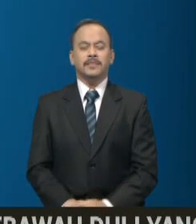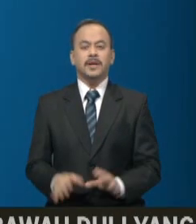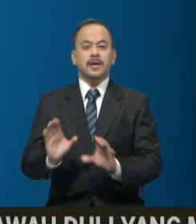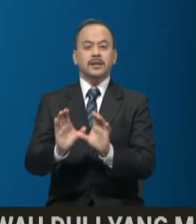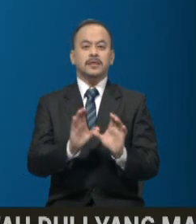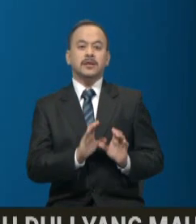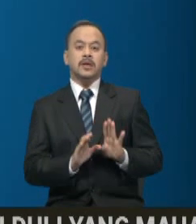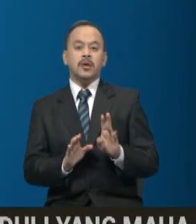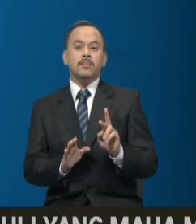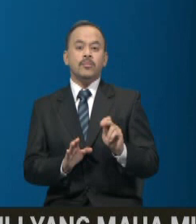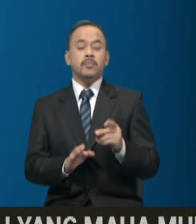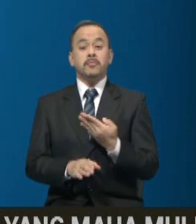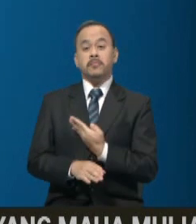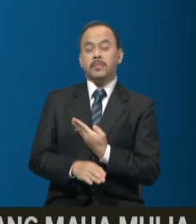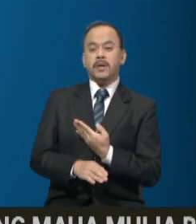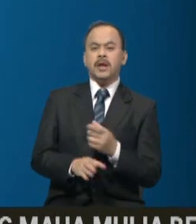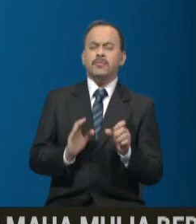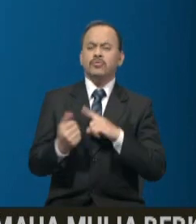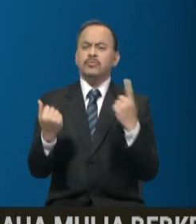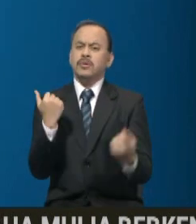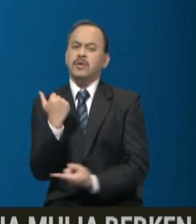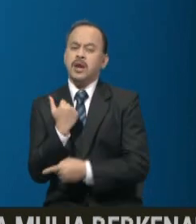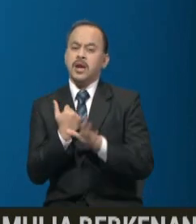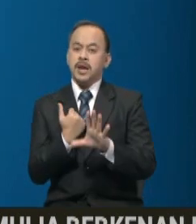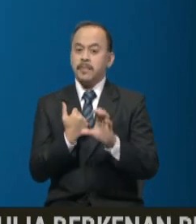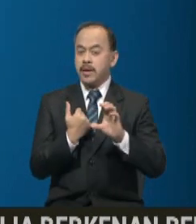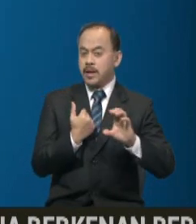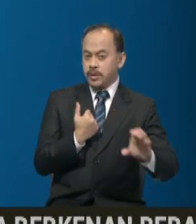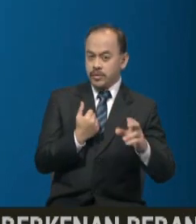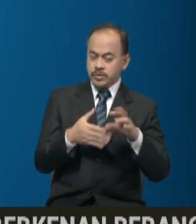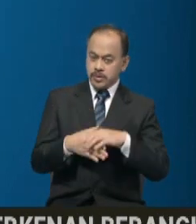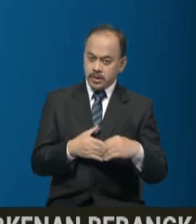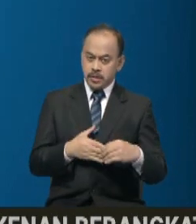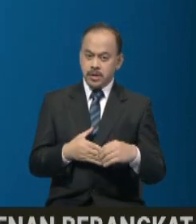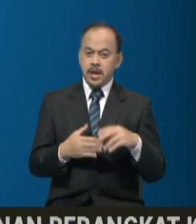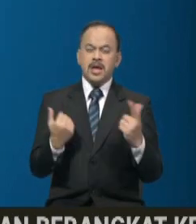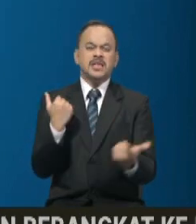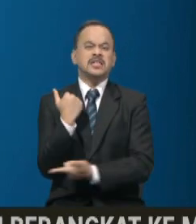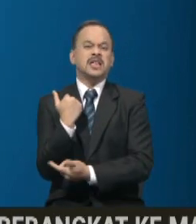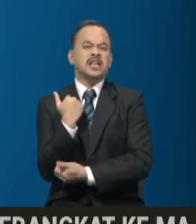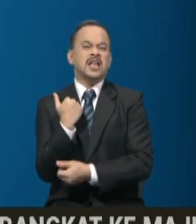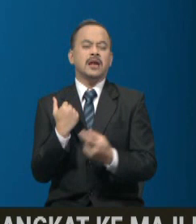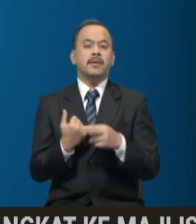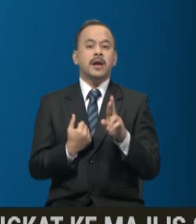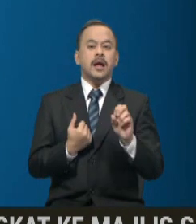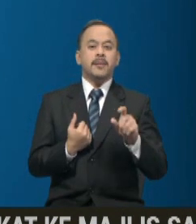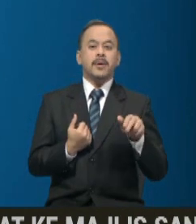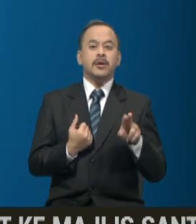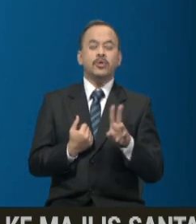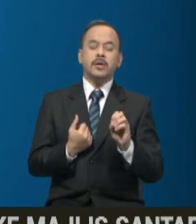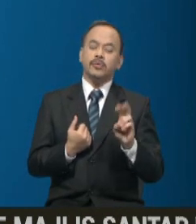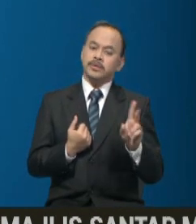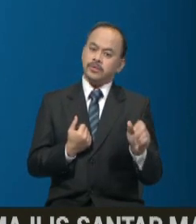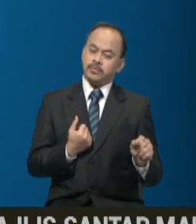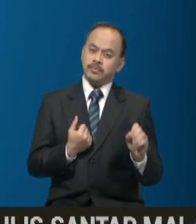Syarikat Brupas Jaya Sdn Bhd dikenakan kompaun RM500 di bawah Akta Kesalahan-Kesalahan Rampaian